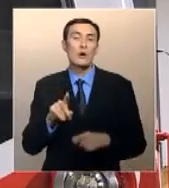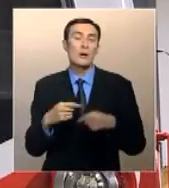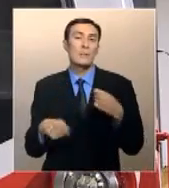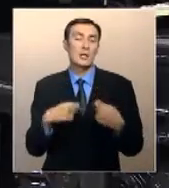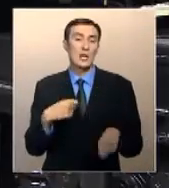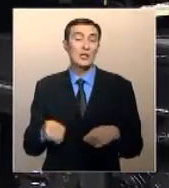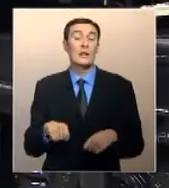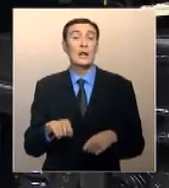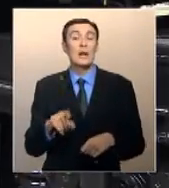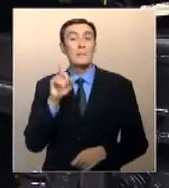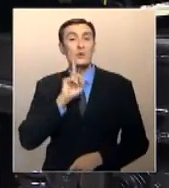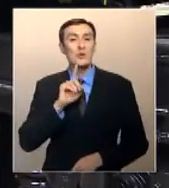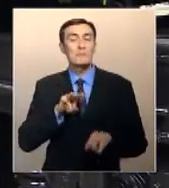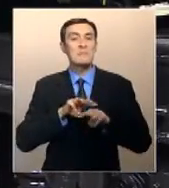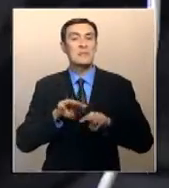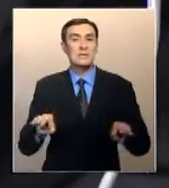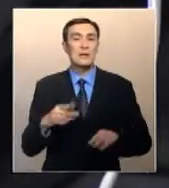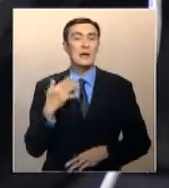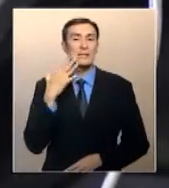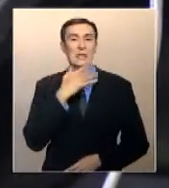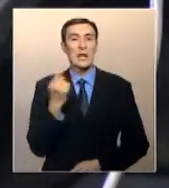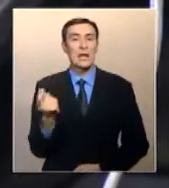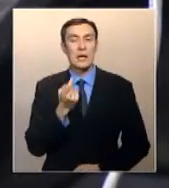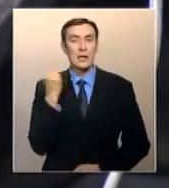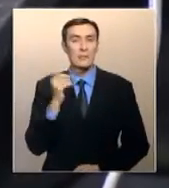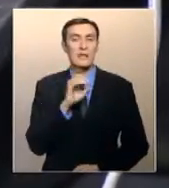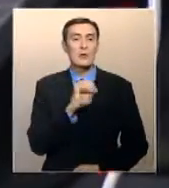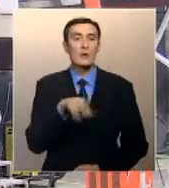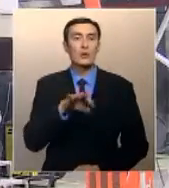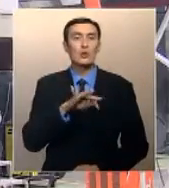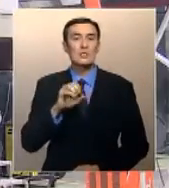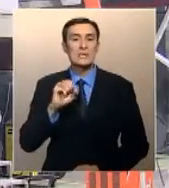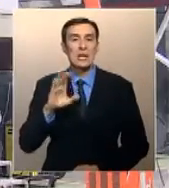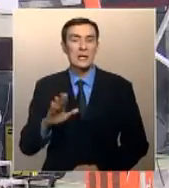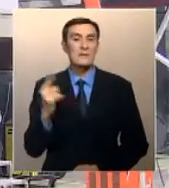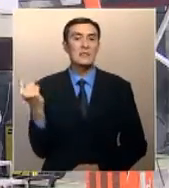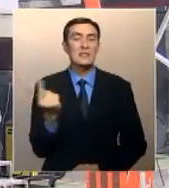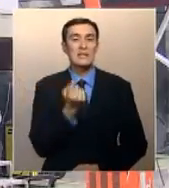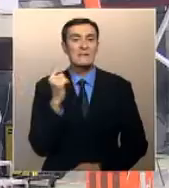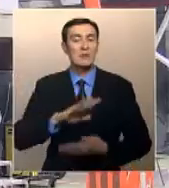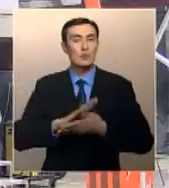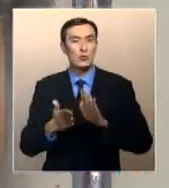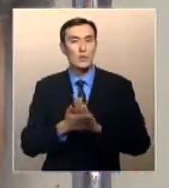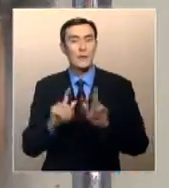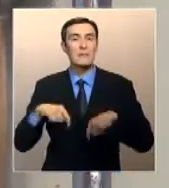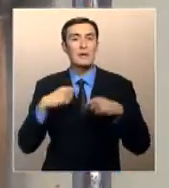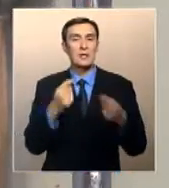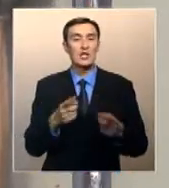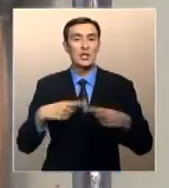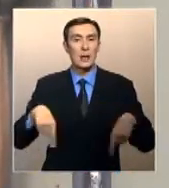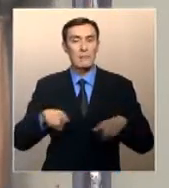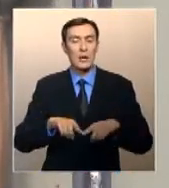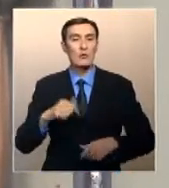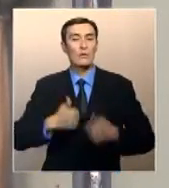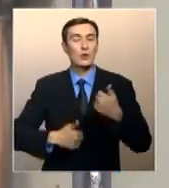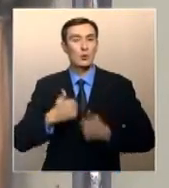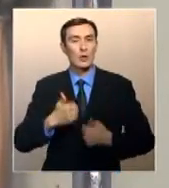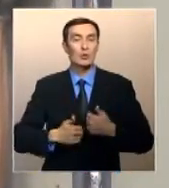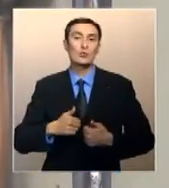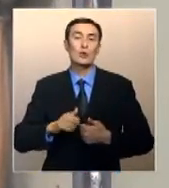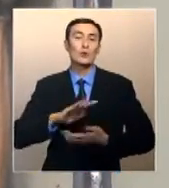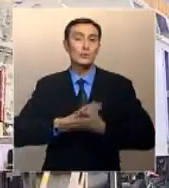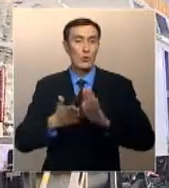SPO. А между тем, как отметил министр национальной экономики Ербулат Досаев, единственным условием передачи компаний